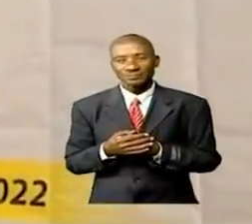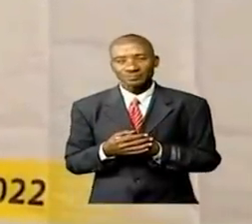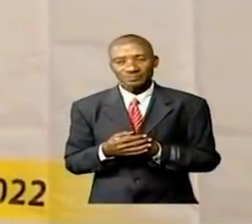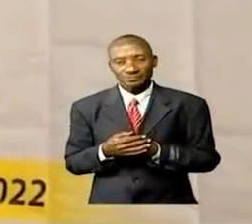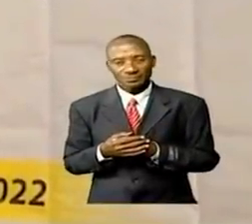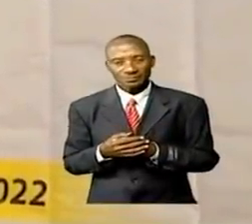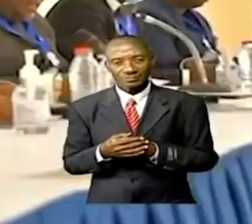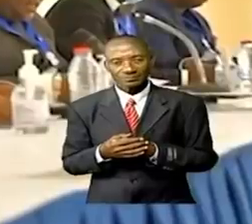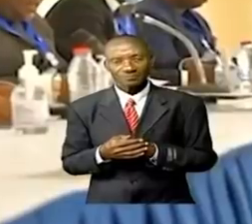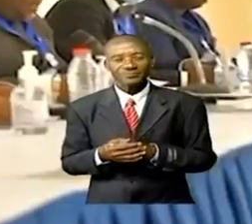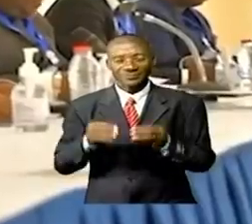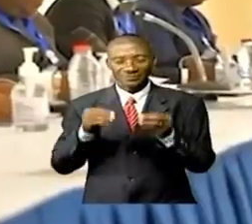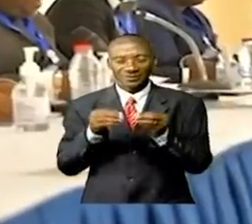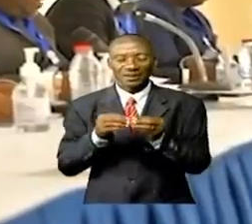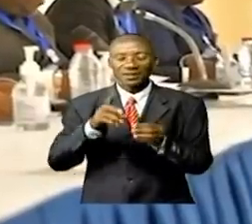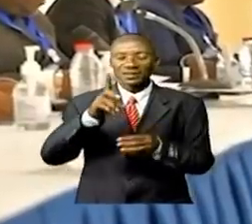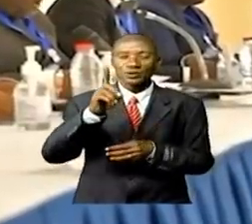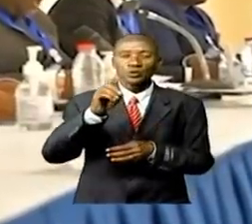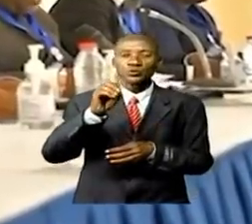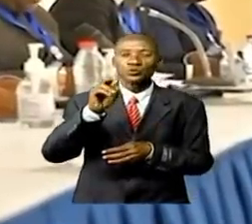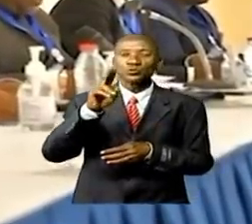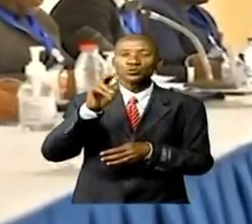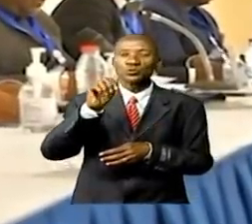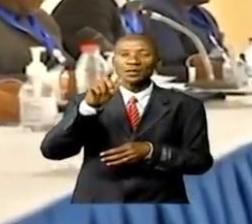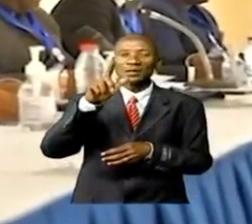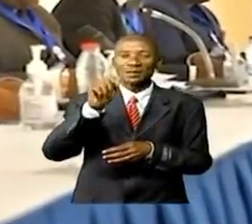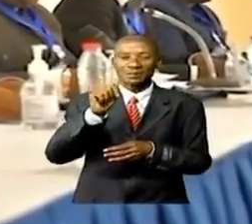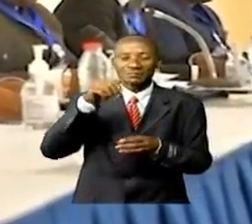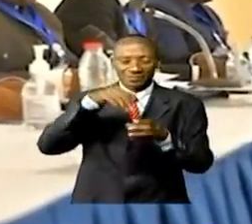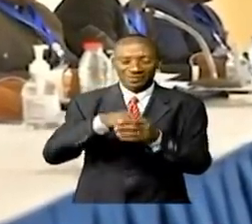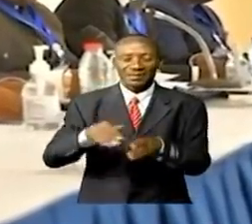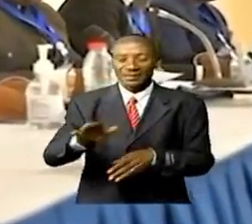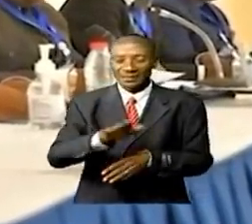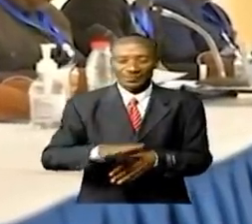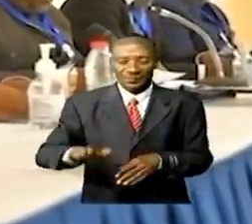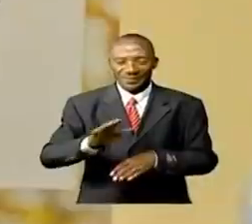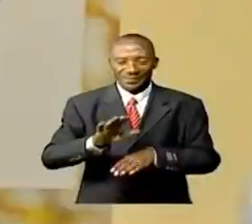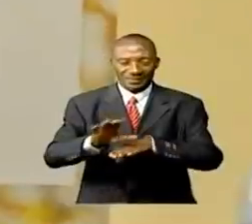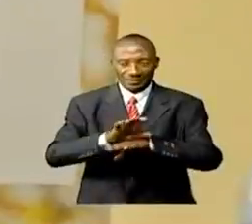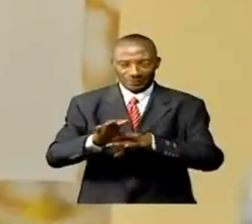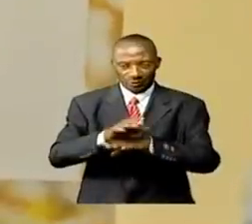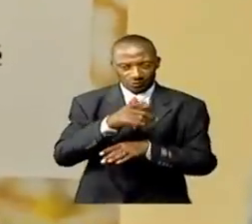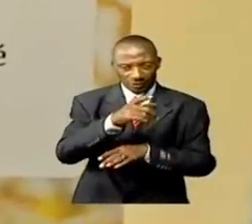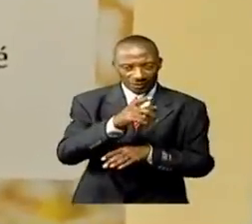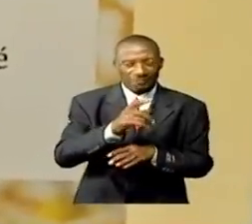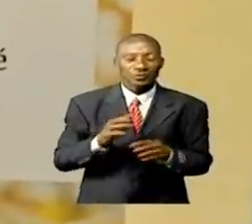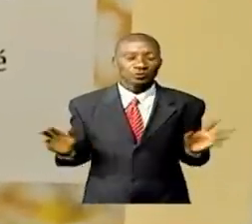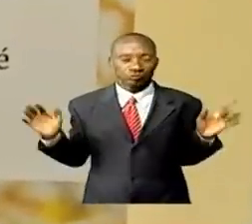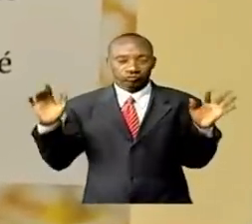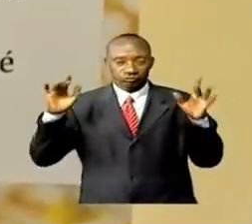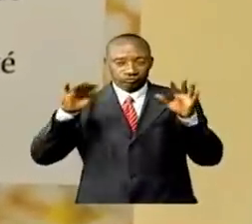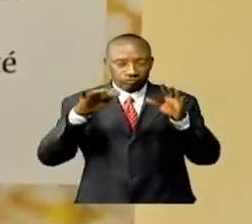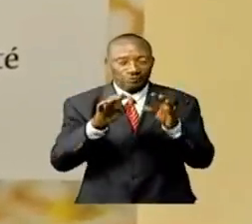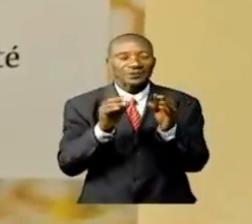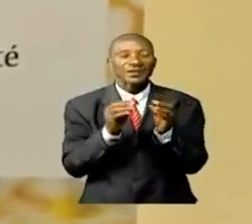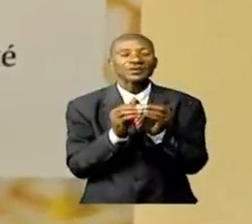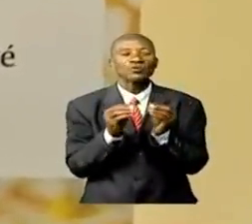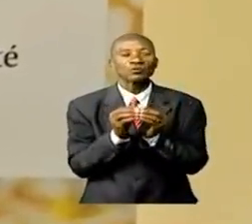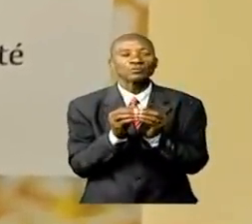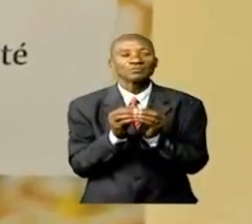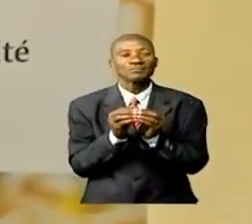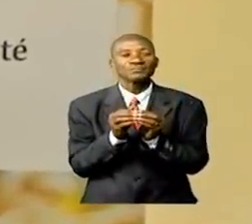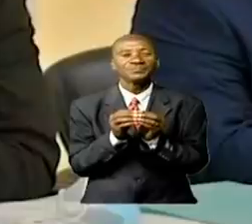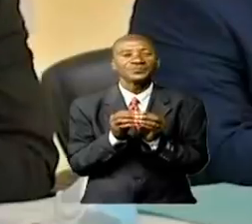Réuni à Douala au Cameroun, le groupe de travail biodiversité d'Afrique centrale, après avoir ratifié la Convention sur